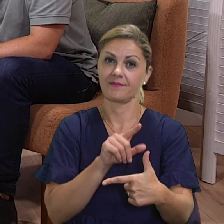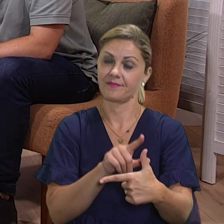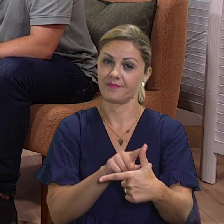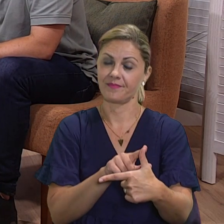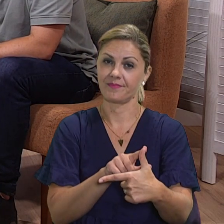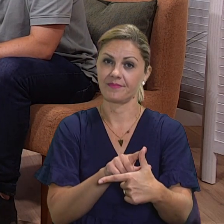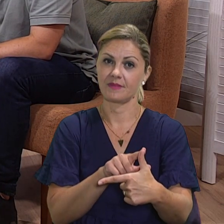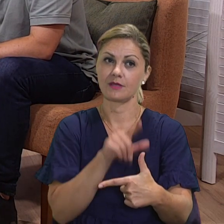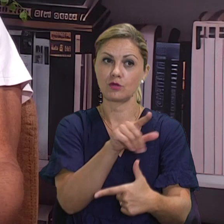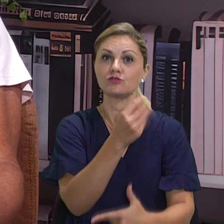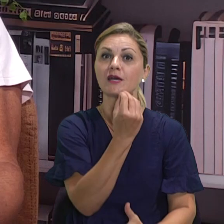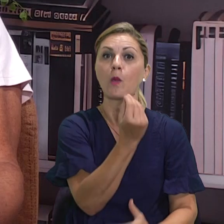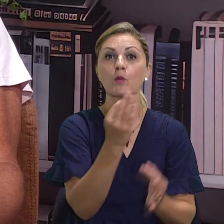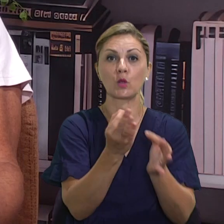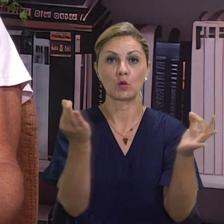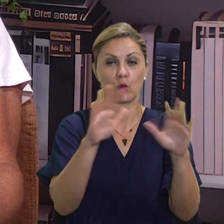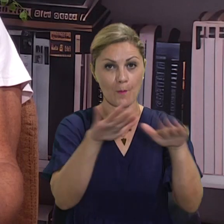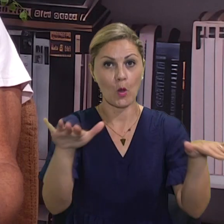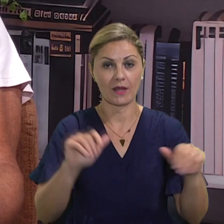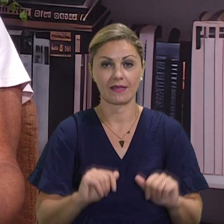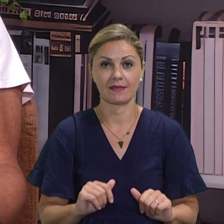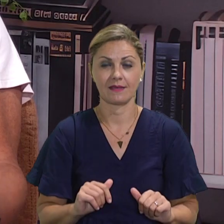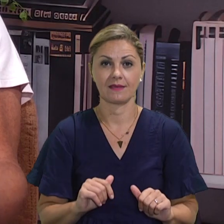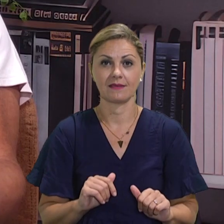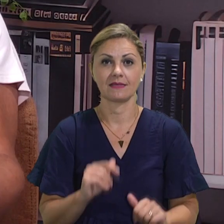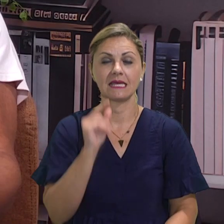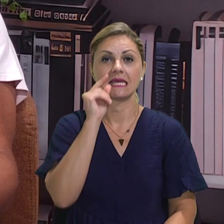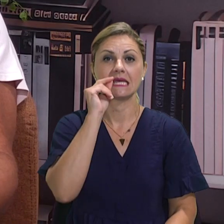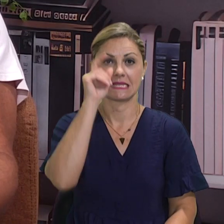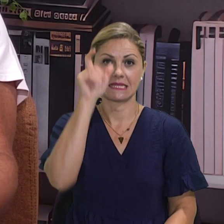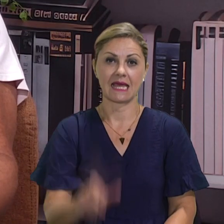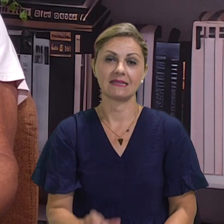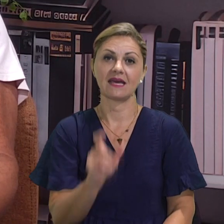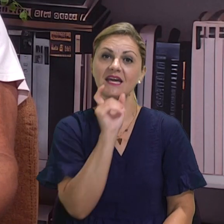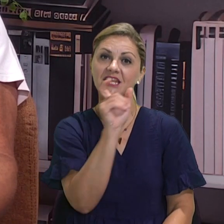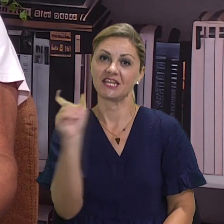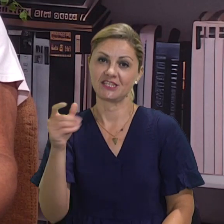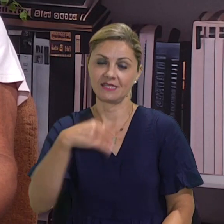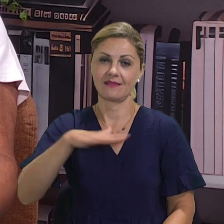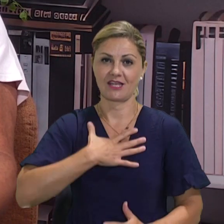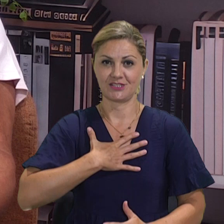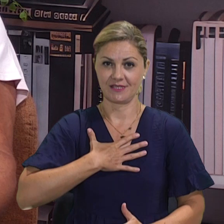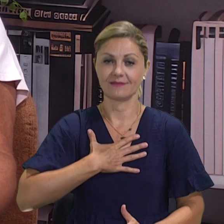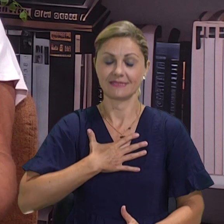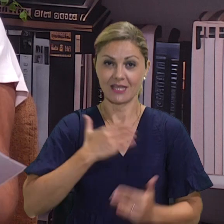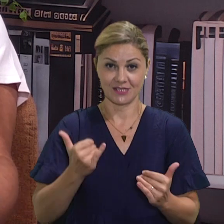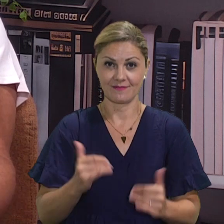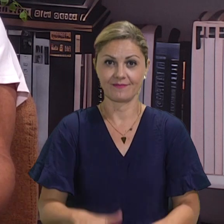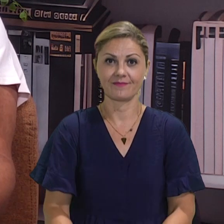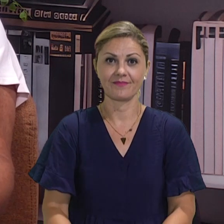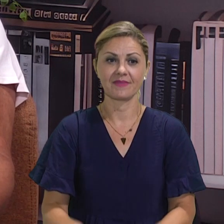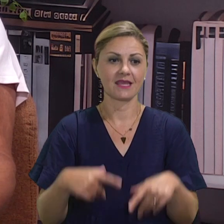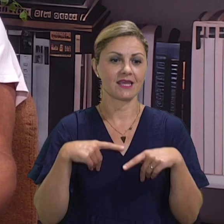jednu pjesmu koju ću baš čitati gore i na ovoj Dobro jutro more, koja se zove Čača riči naše. Pa evo